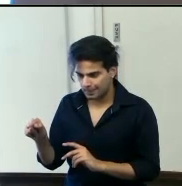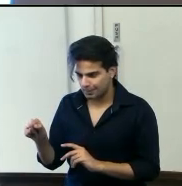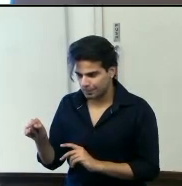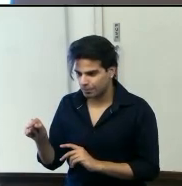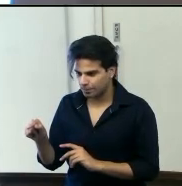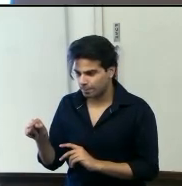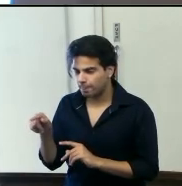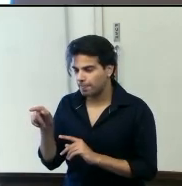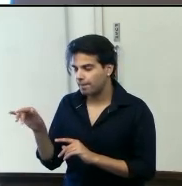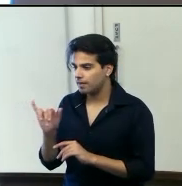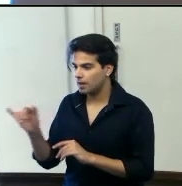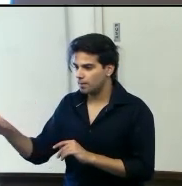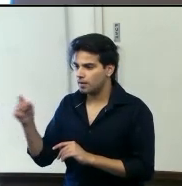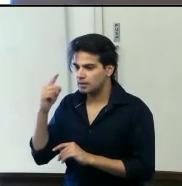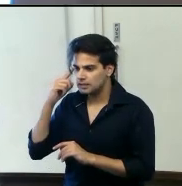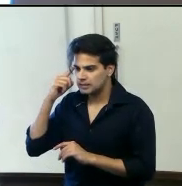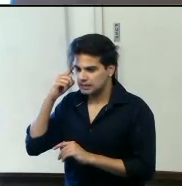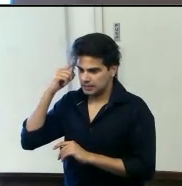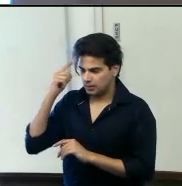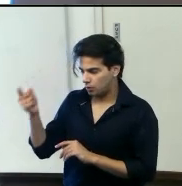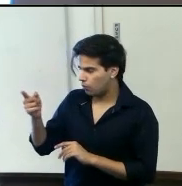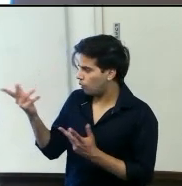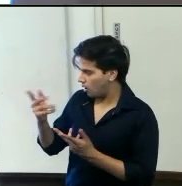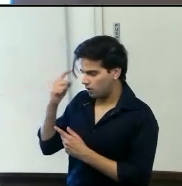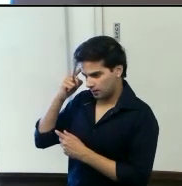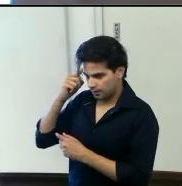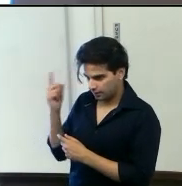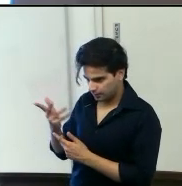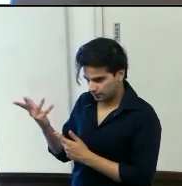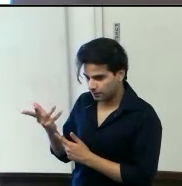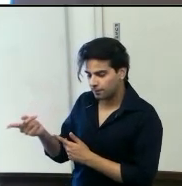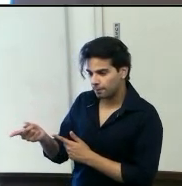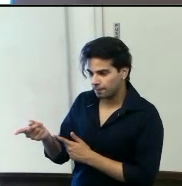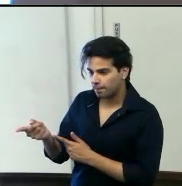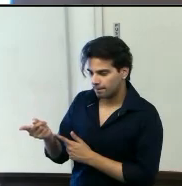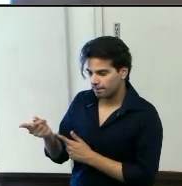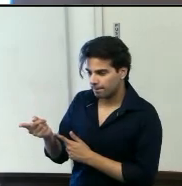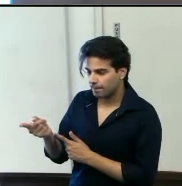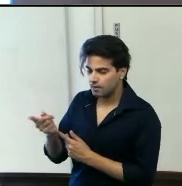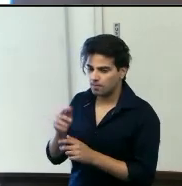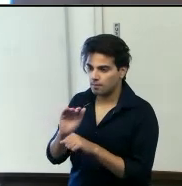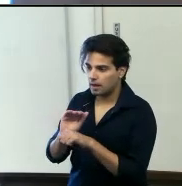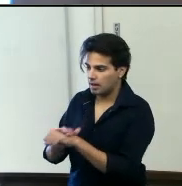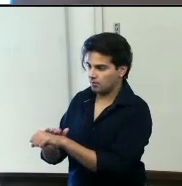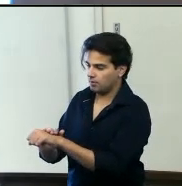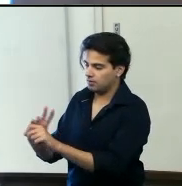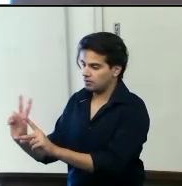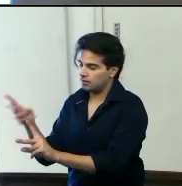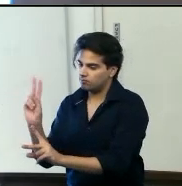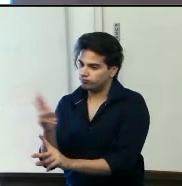how do you think, what do you think how do the experience differ?